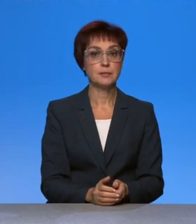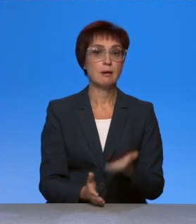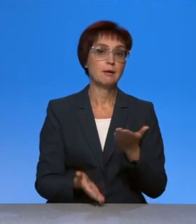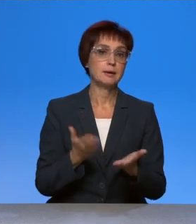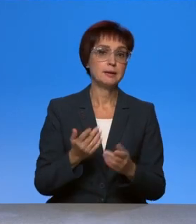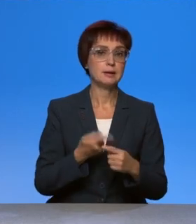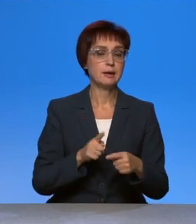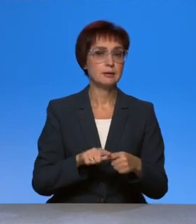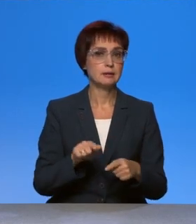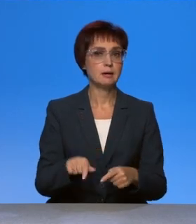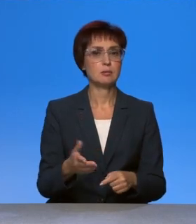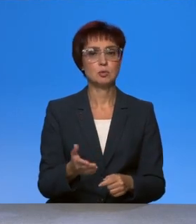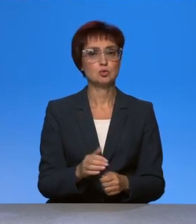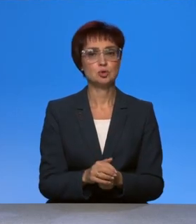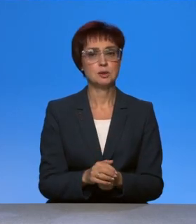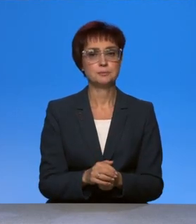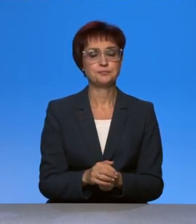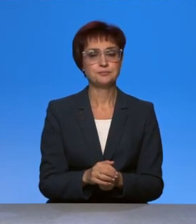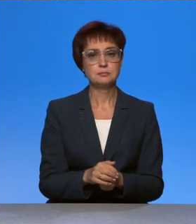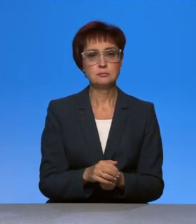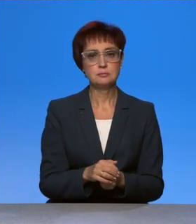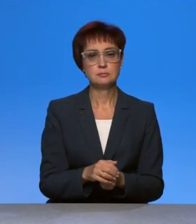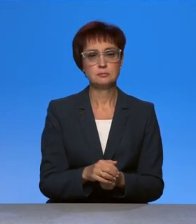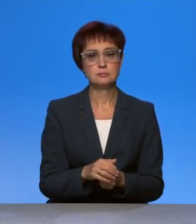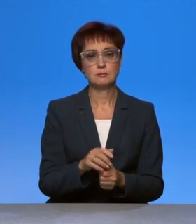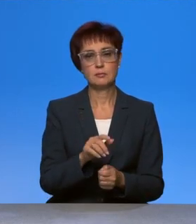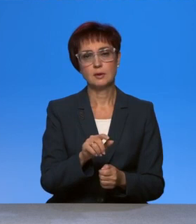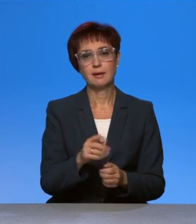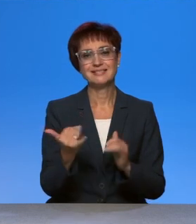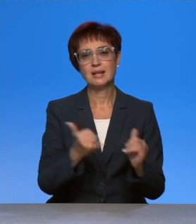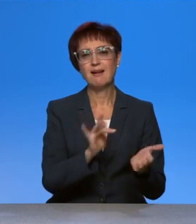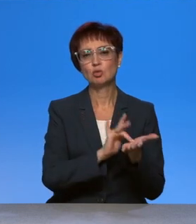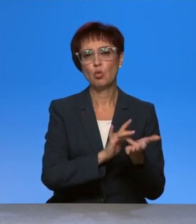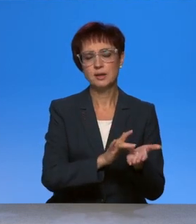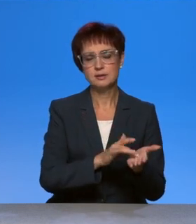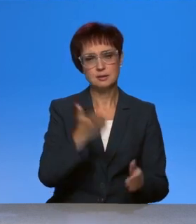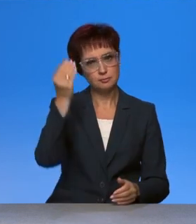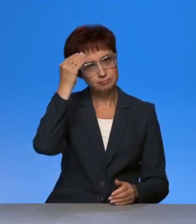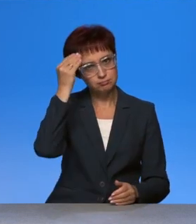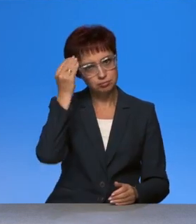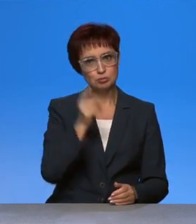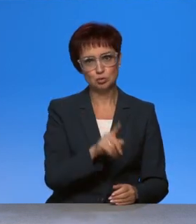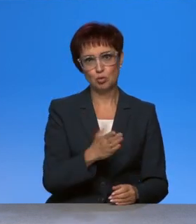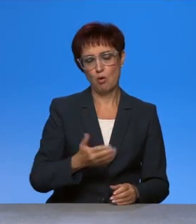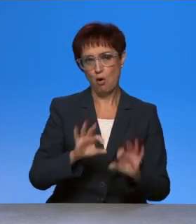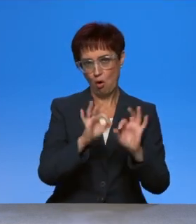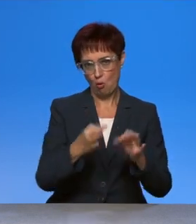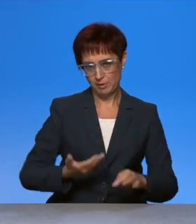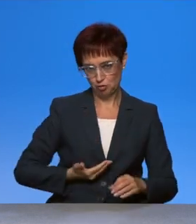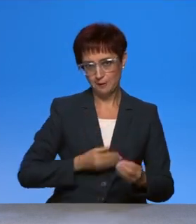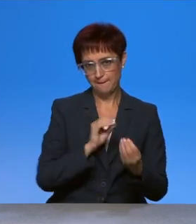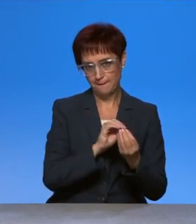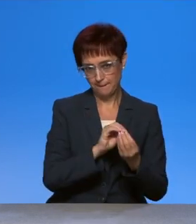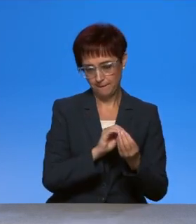какой-то сельский быт, чем он существует в реальности? Да, чем они живут действительно такой жизнью? Очень хороший вопрос, потому что